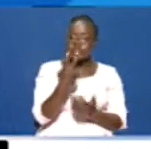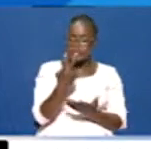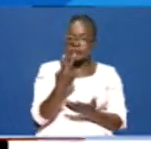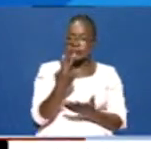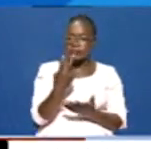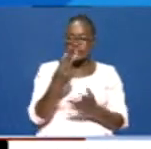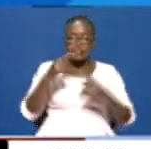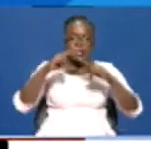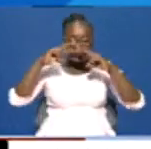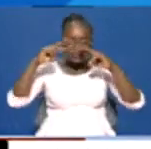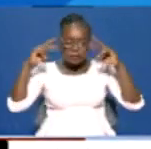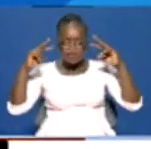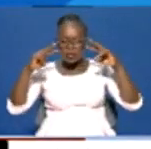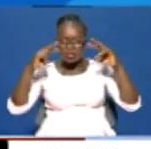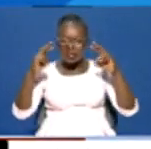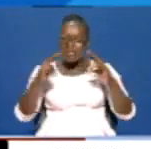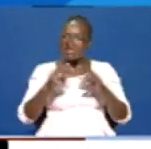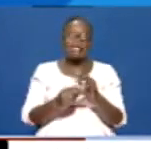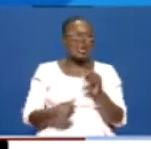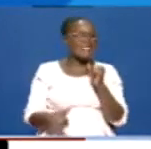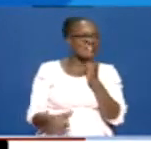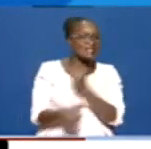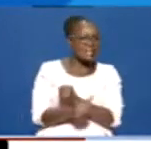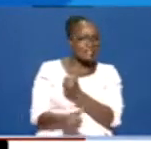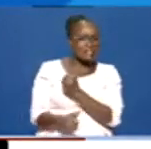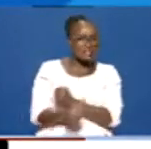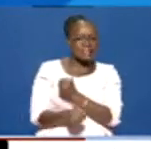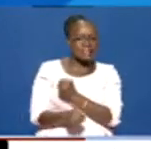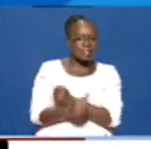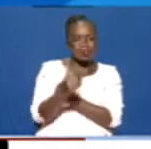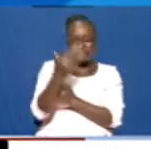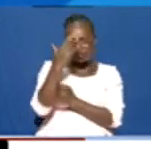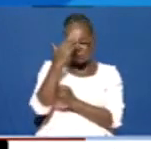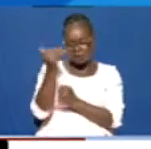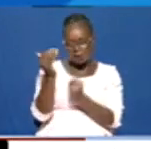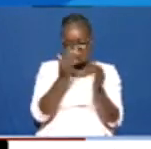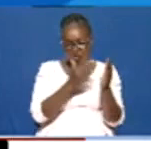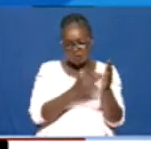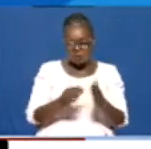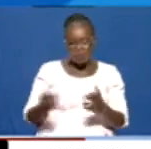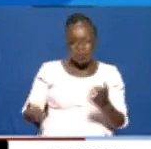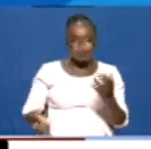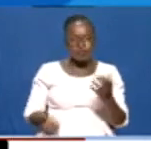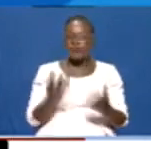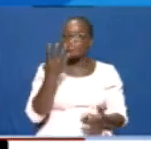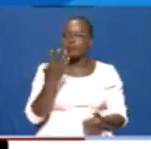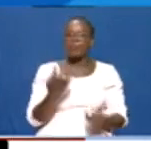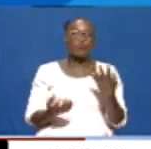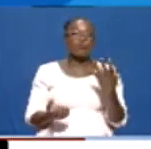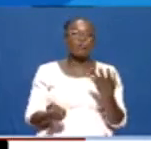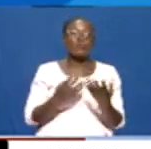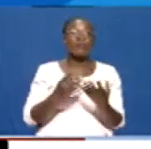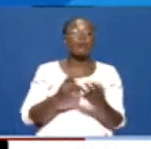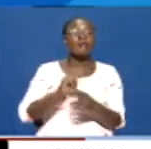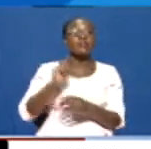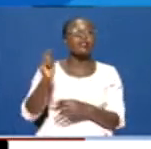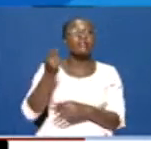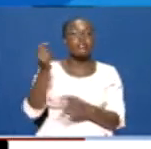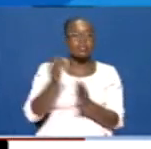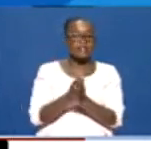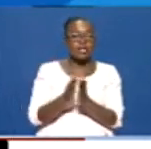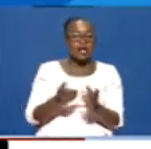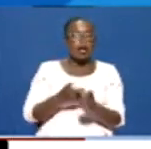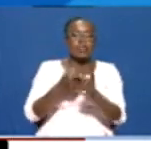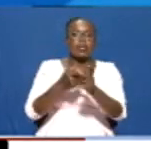watano waliojihami vikali ambao yaaminika wanapanga kutekeleza mashambulizi nchini. Zawadi ya shilingi milioni 10